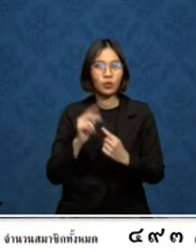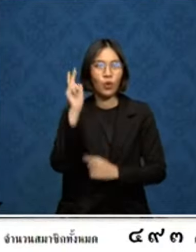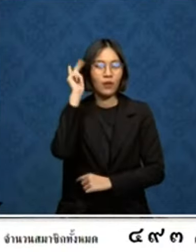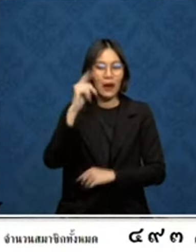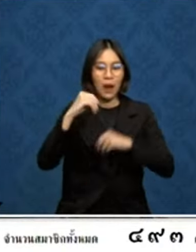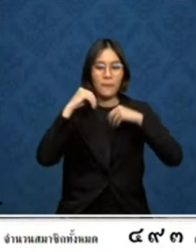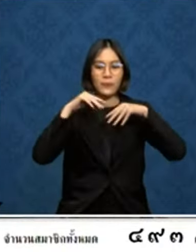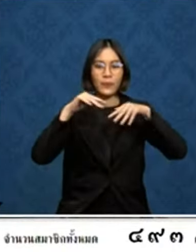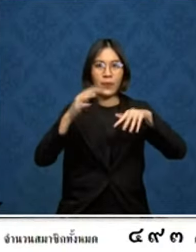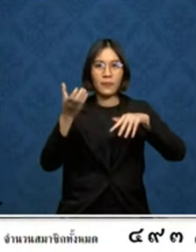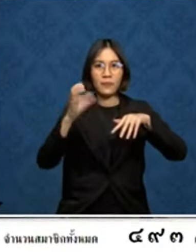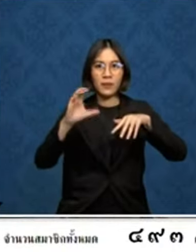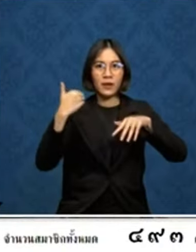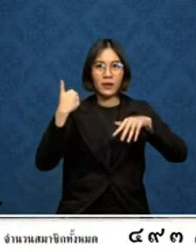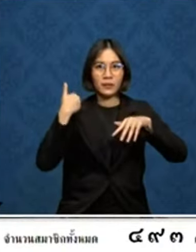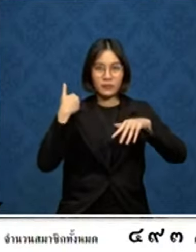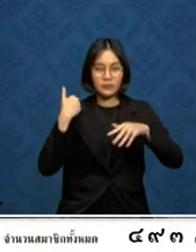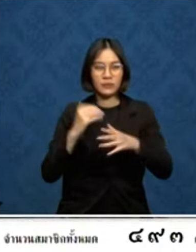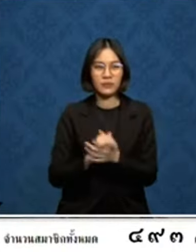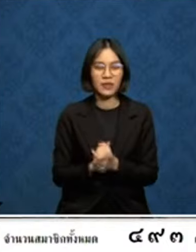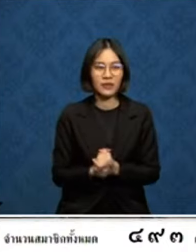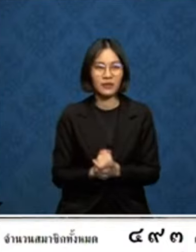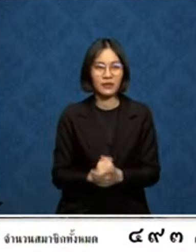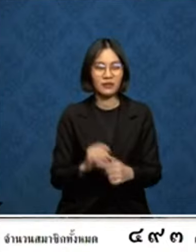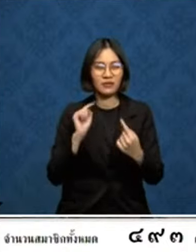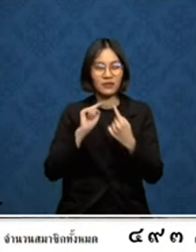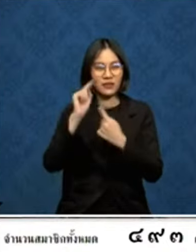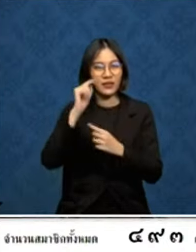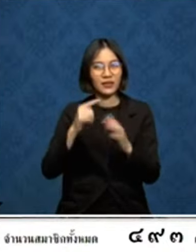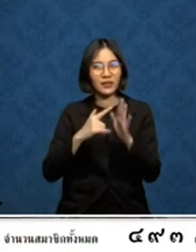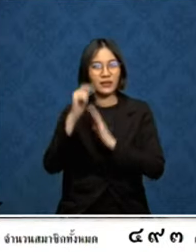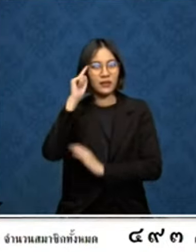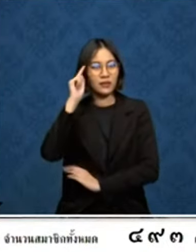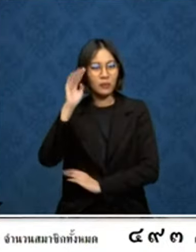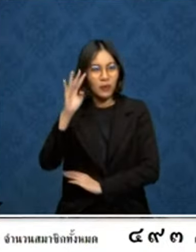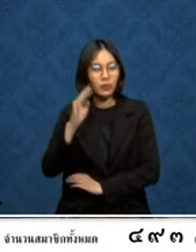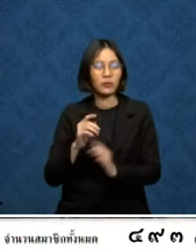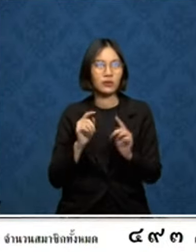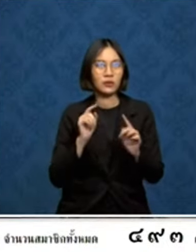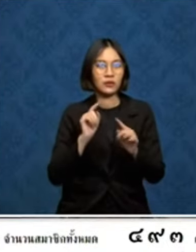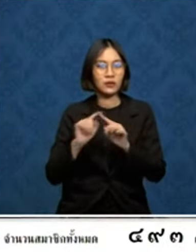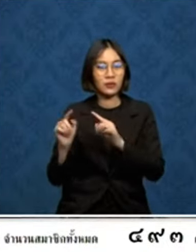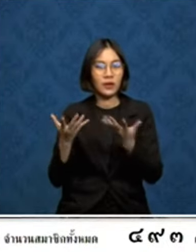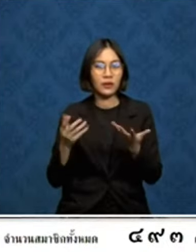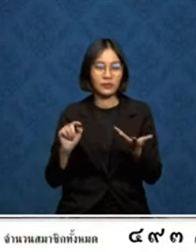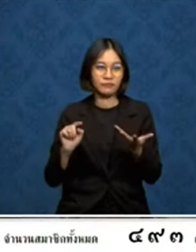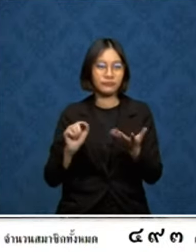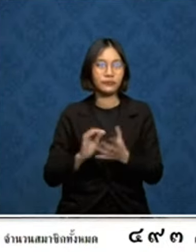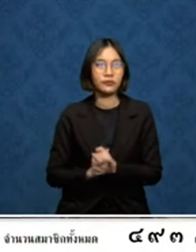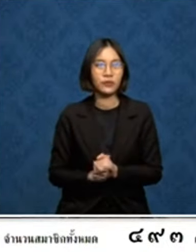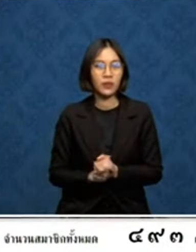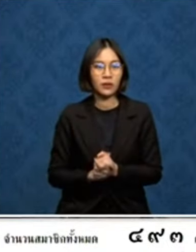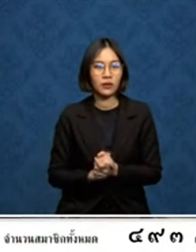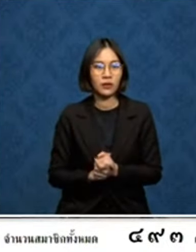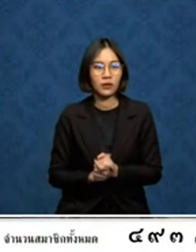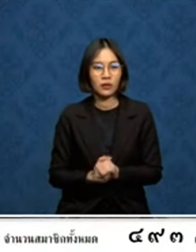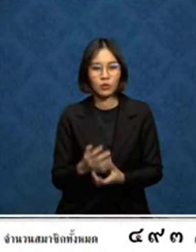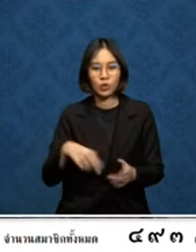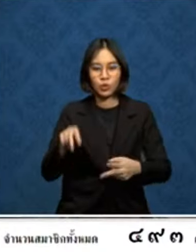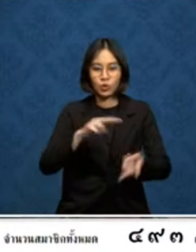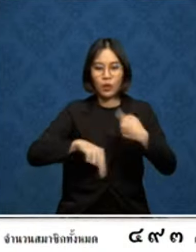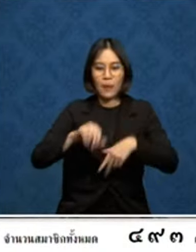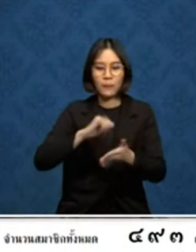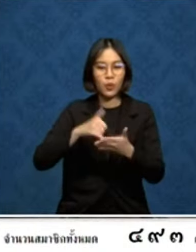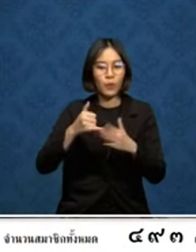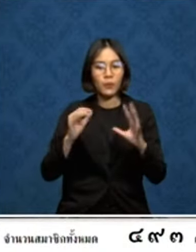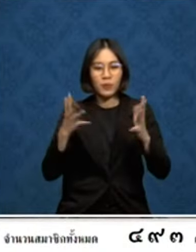เลยสุภาพสตรีติดยาบ้านะครับคนนึงนะครับแล้วไม่มีที่บำบัดผมก็